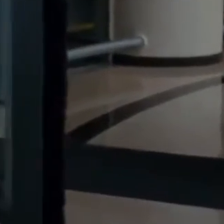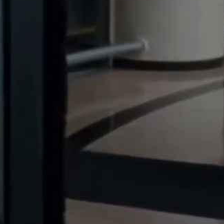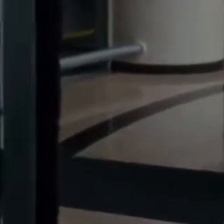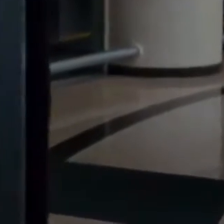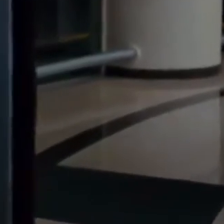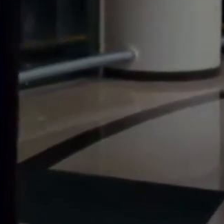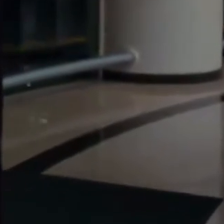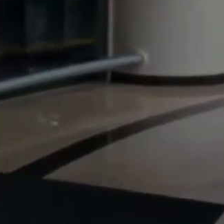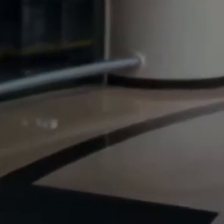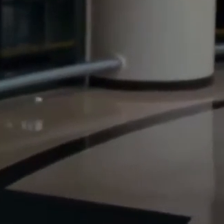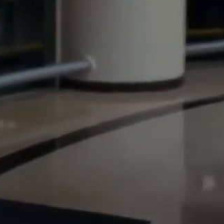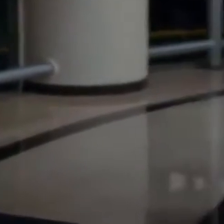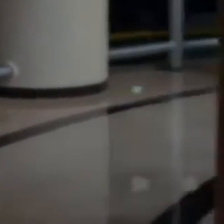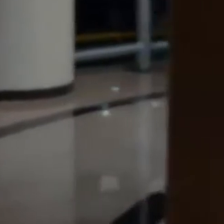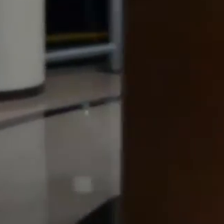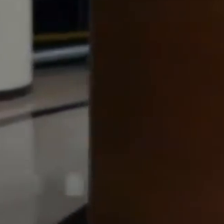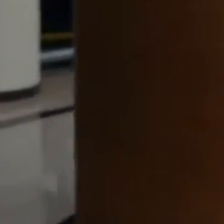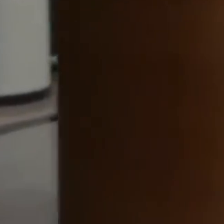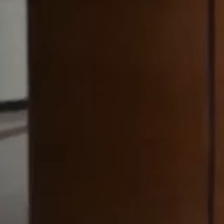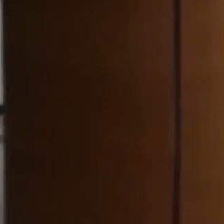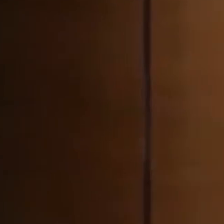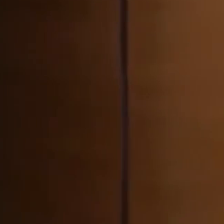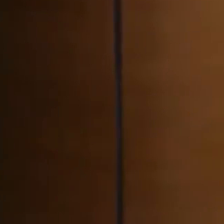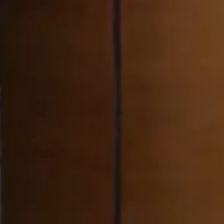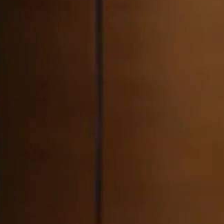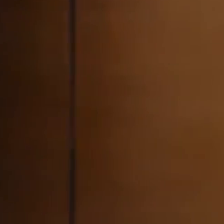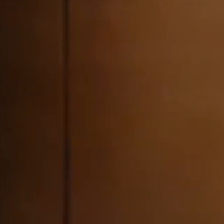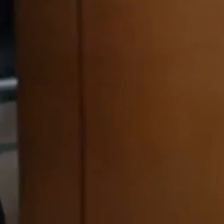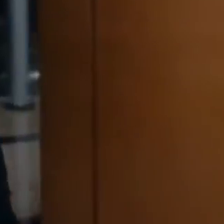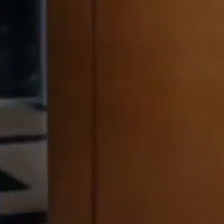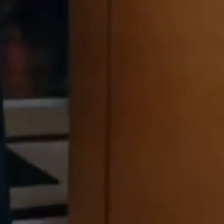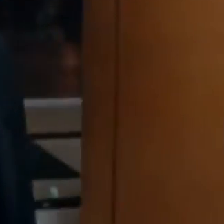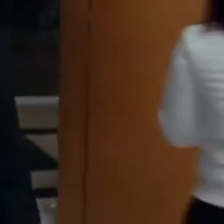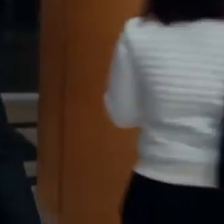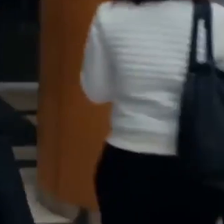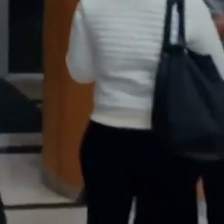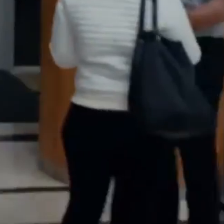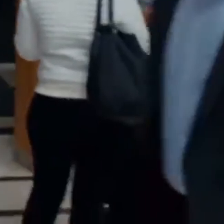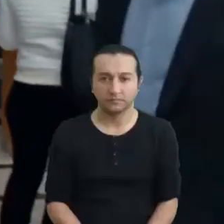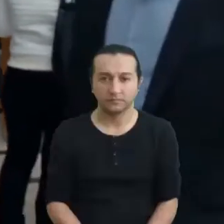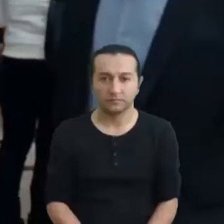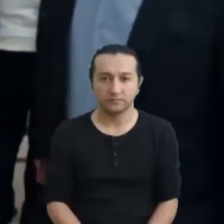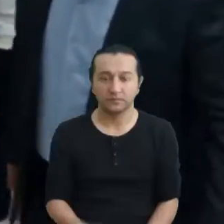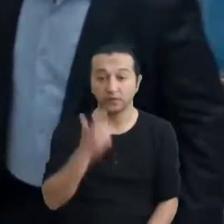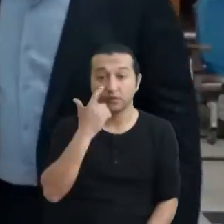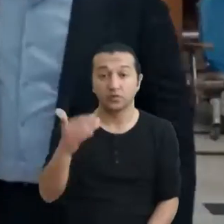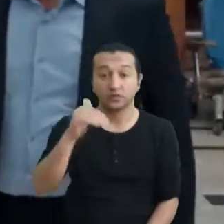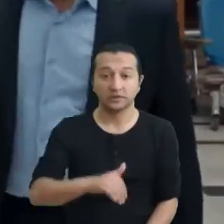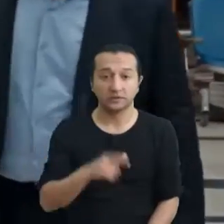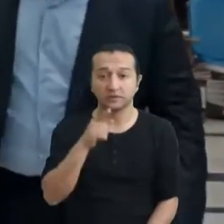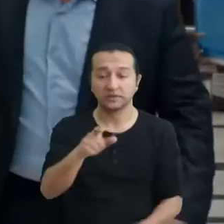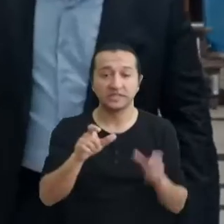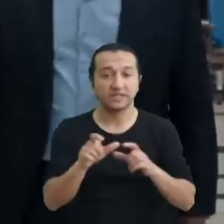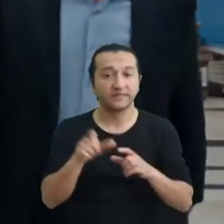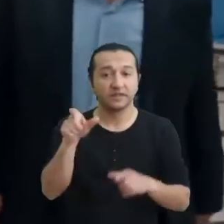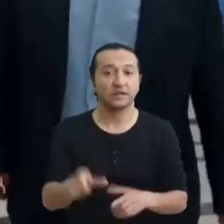Polat hastanenin camlı döner kapısından içeri girdi. Cahit de peşinde. Solunda Hüsnü. Hoş geldiniz efendim.